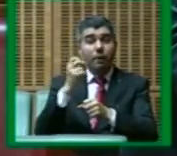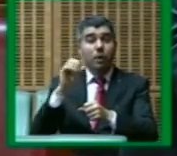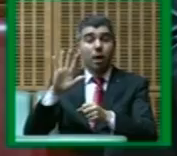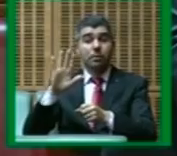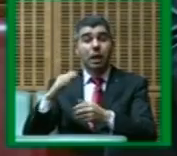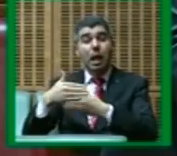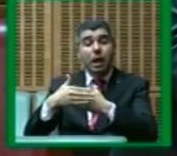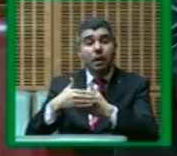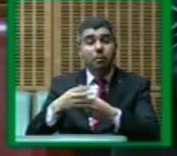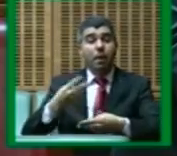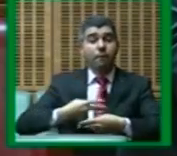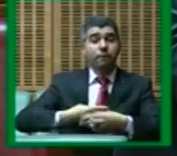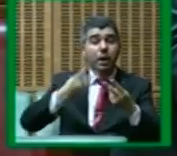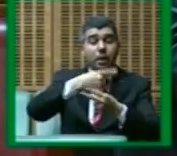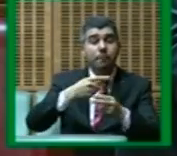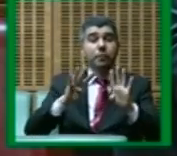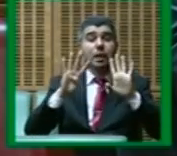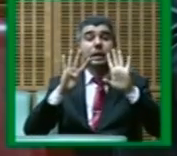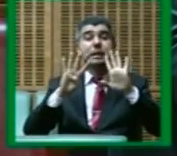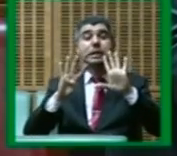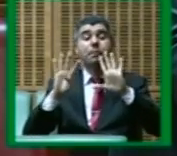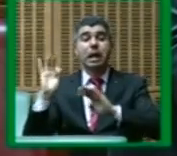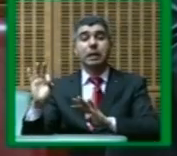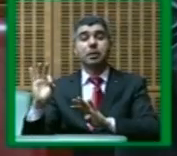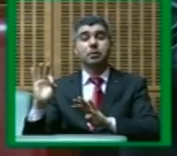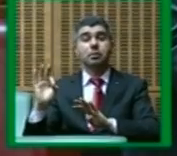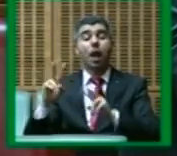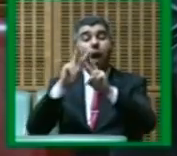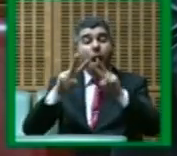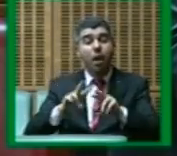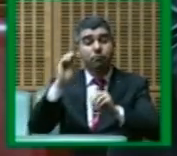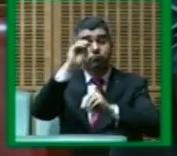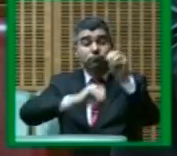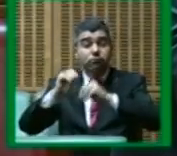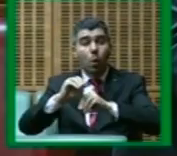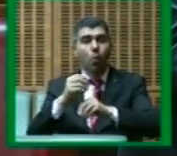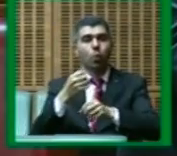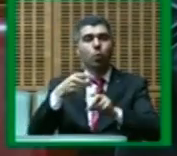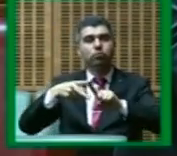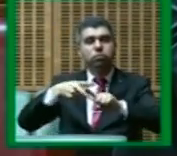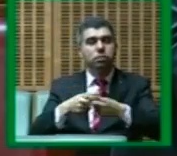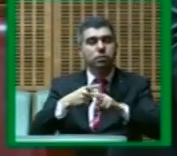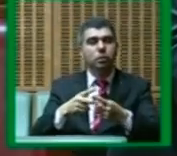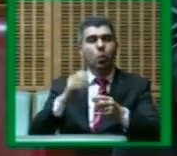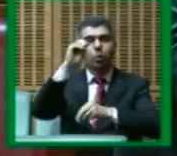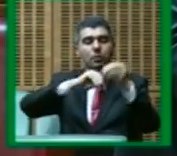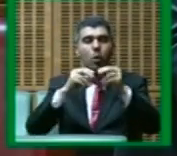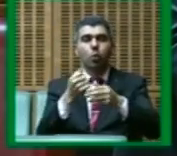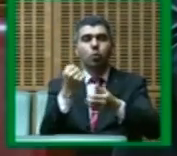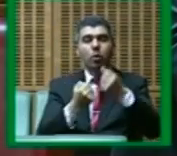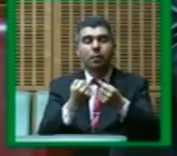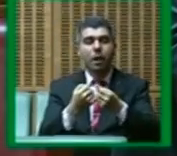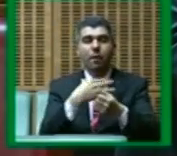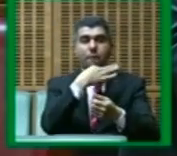جديد لطلب العروض لحوالي 80 مركز ديال البحث. نأكد لك على أنه هذه المسألة راه ما بقاش فيها